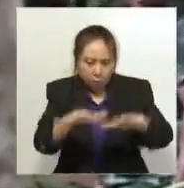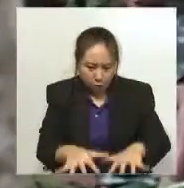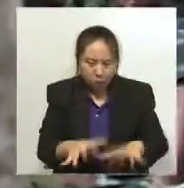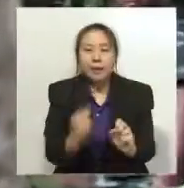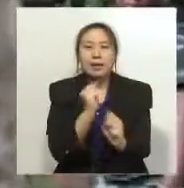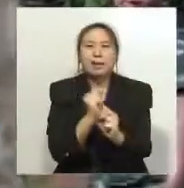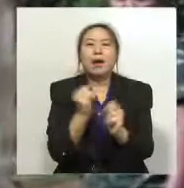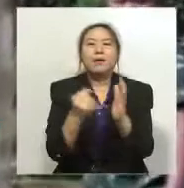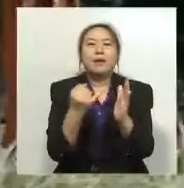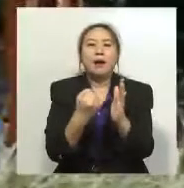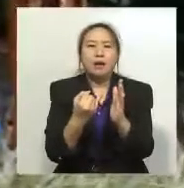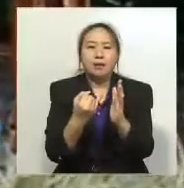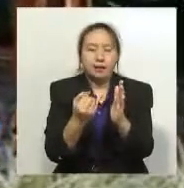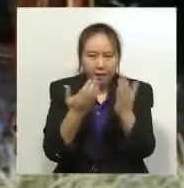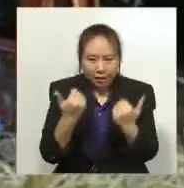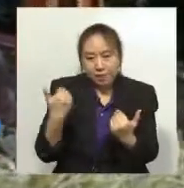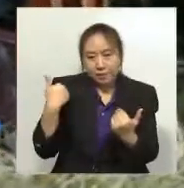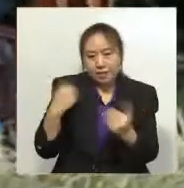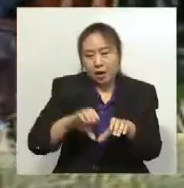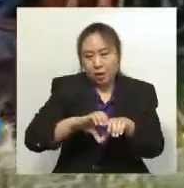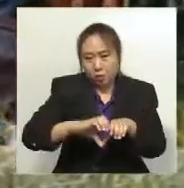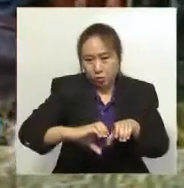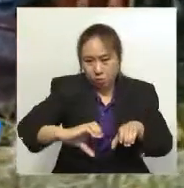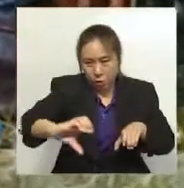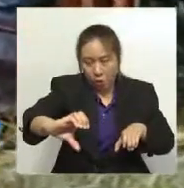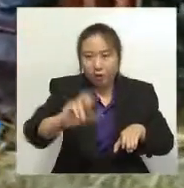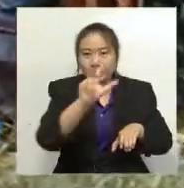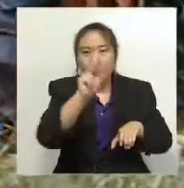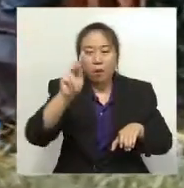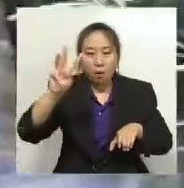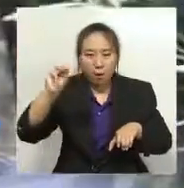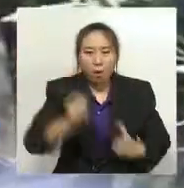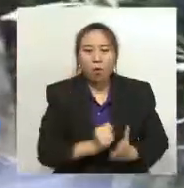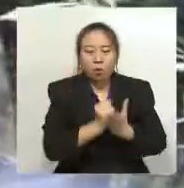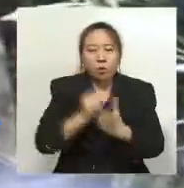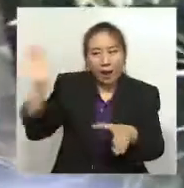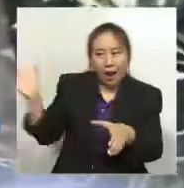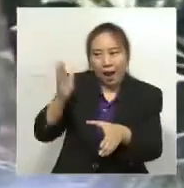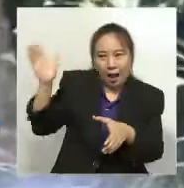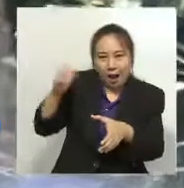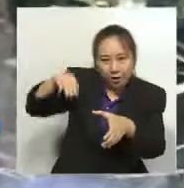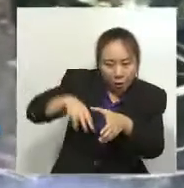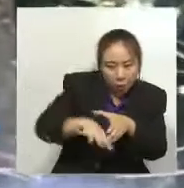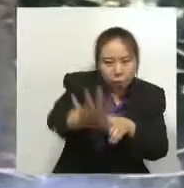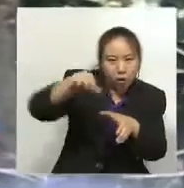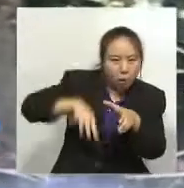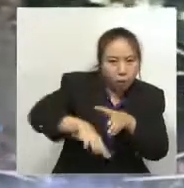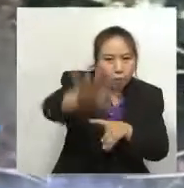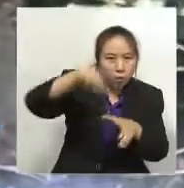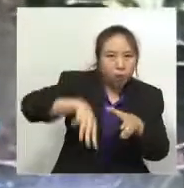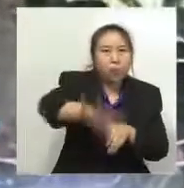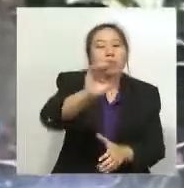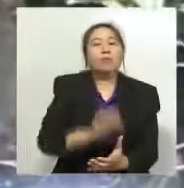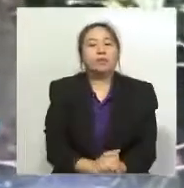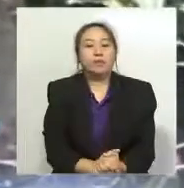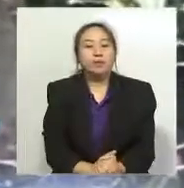ได้ง่ายขึ้นและยังมีการต่อท่อลมความยาว3กิโลเมตรครับเพื่อเป็นการช่วยในการสร้างอากาศหมุนเวียนภายในถ้ำให้ดียิ่งขึ้น